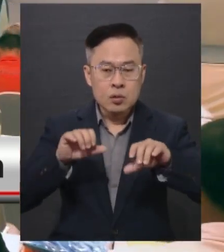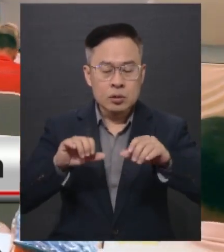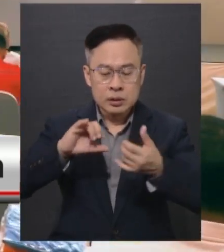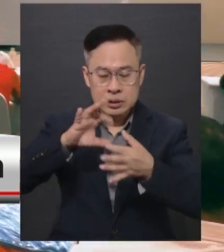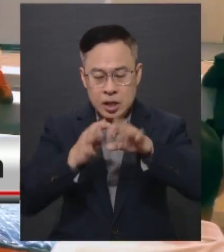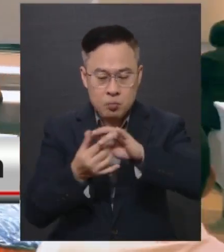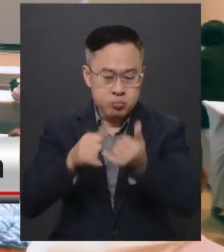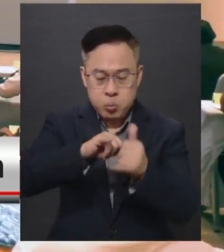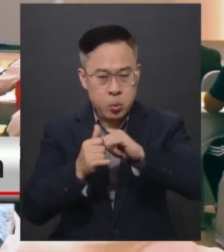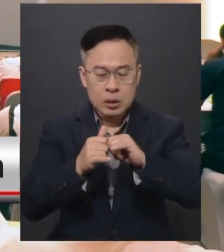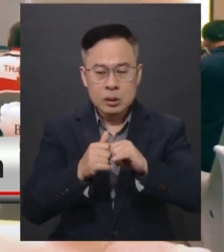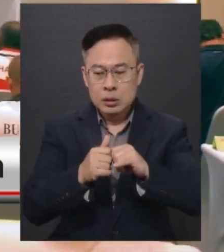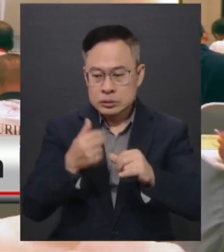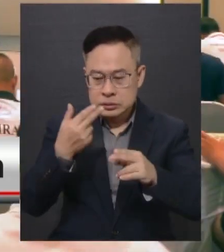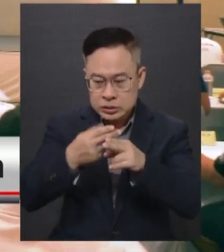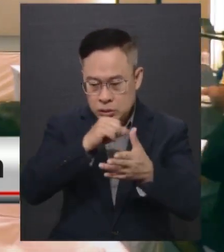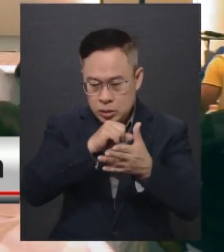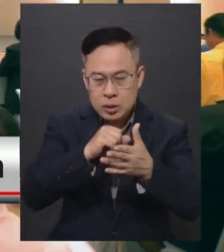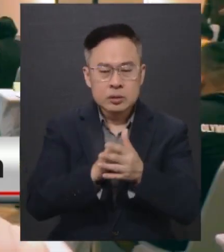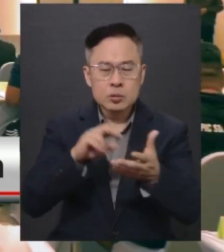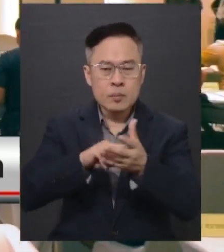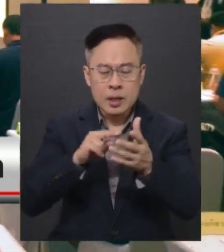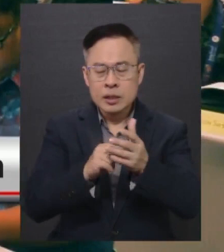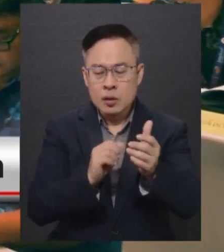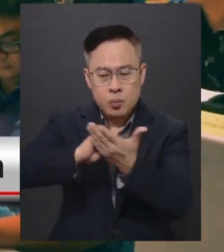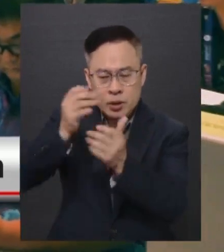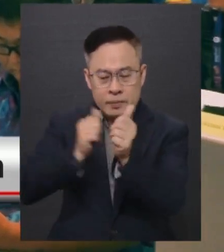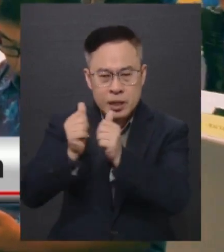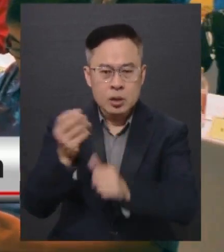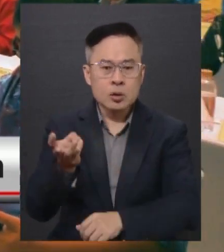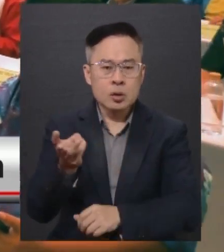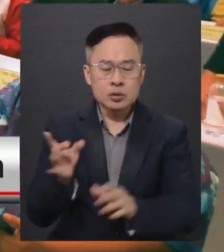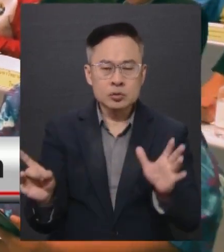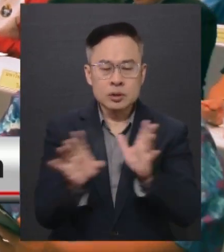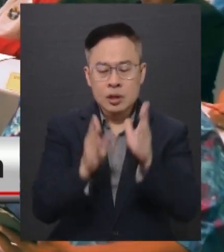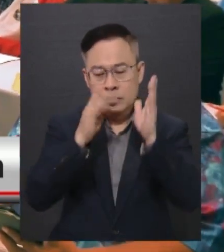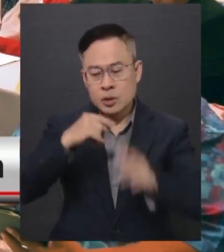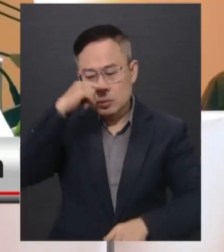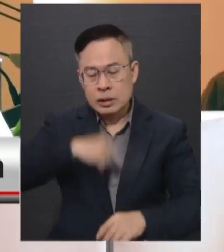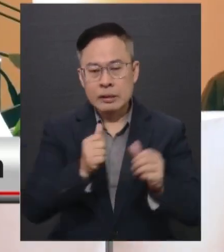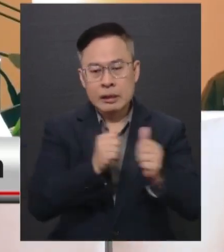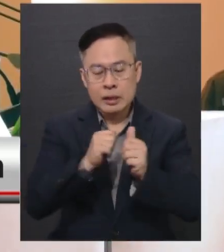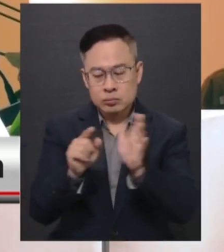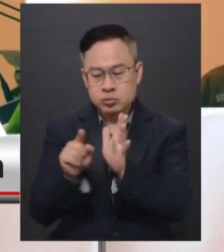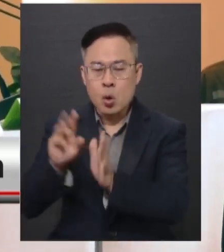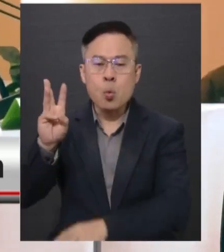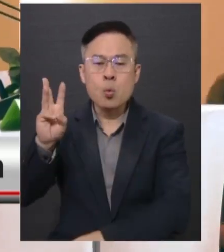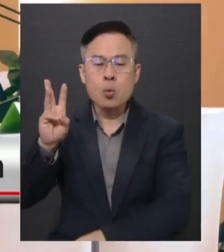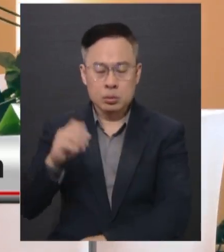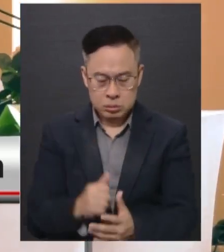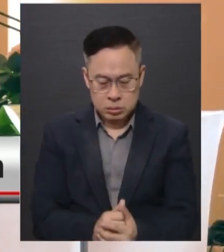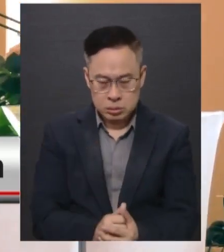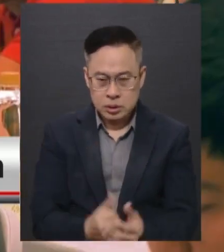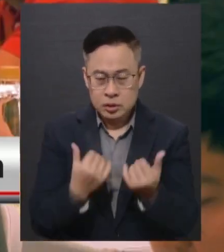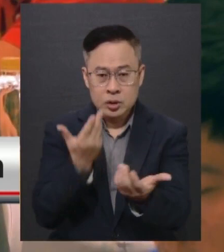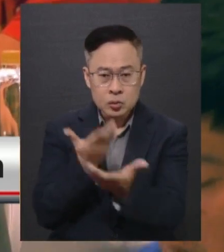ไปหลายอีเวนต์ด้วยกันจนทำให้นักมวยปล้ำไทยของเราเนี่ยจะสามารถส่งเข้าร่วมได้เพียงแค่6อีเวนต์เท่านั้นในขณะที่ส่วนของ